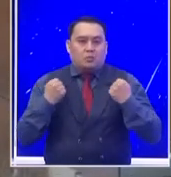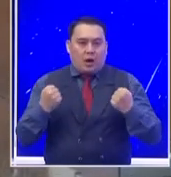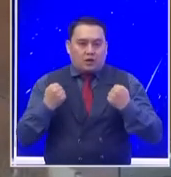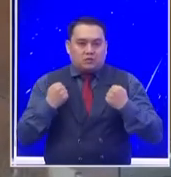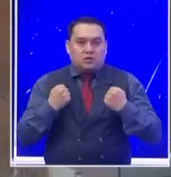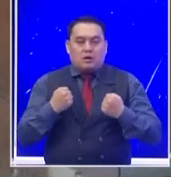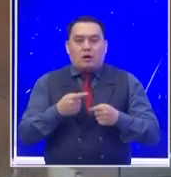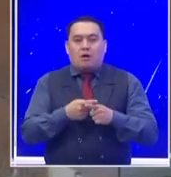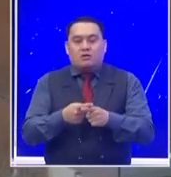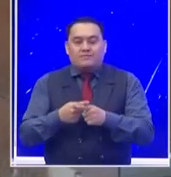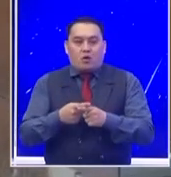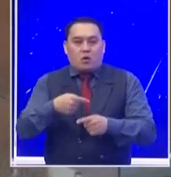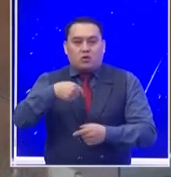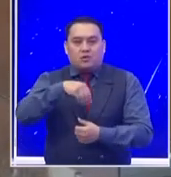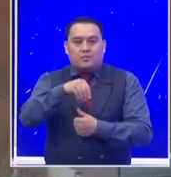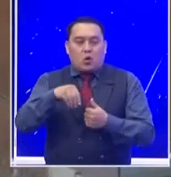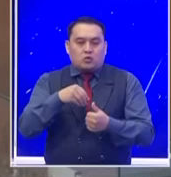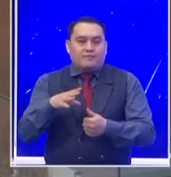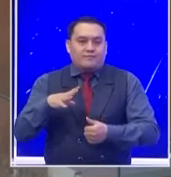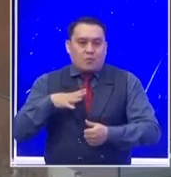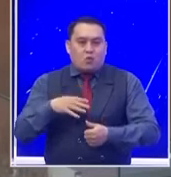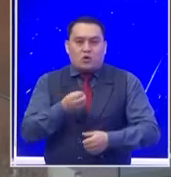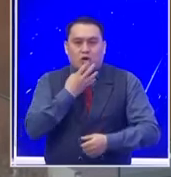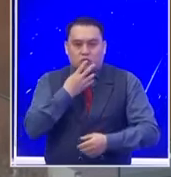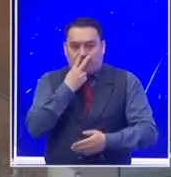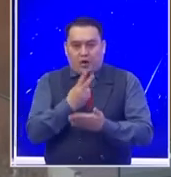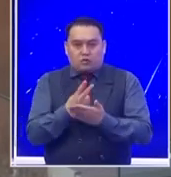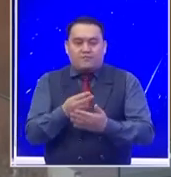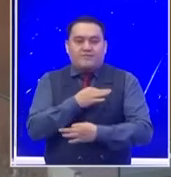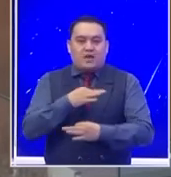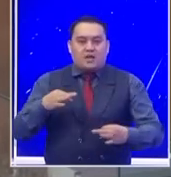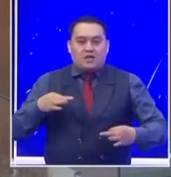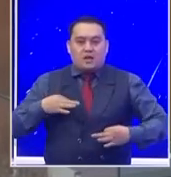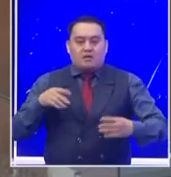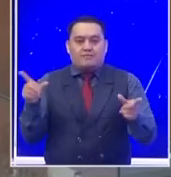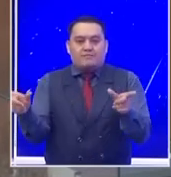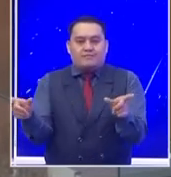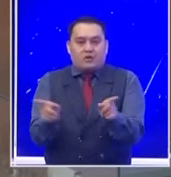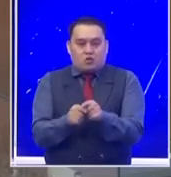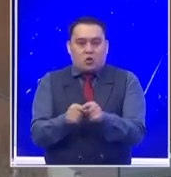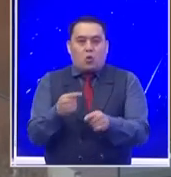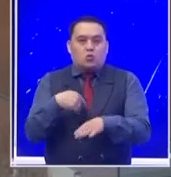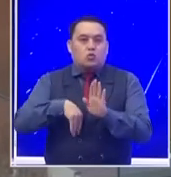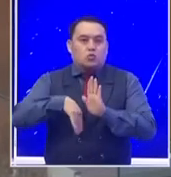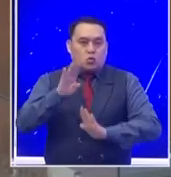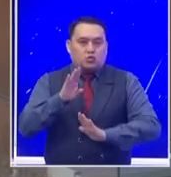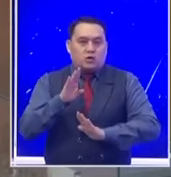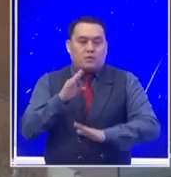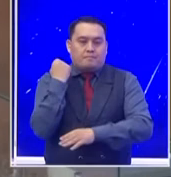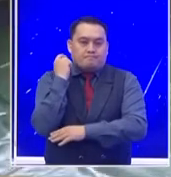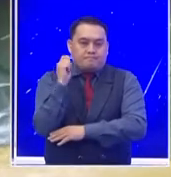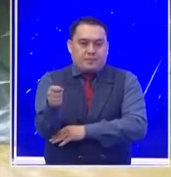с армянином молдаване нам было тяжело они очень хорошо показали себя финале вышел с армянином своей стране он лучше всех удалось